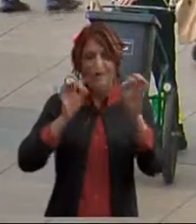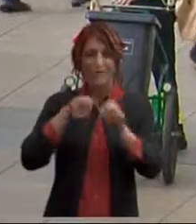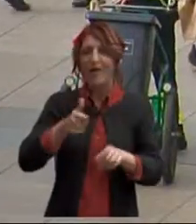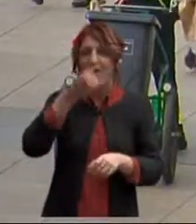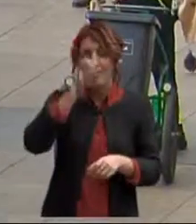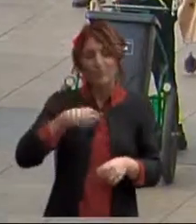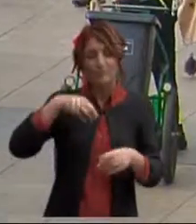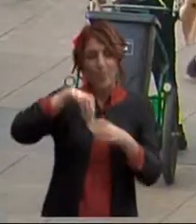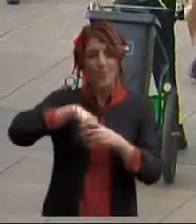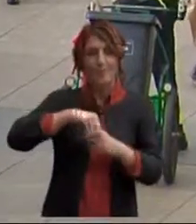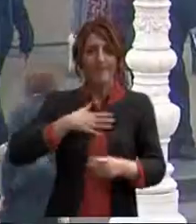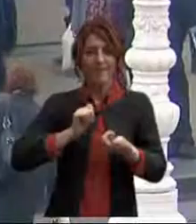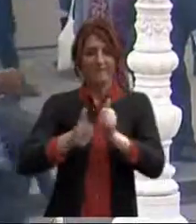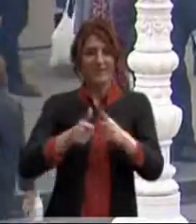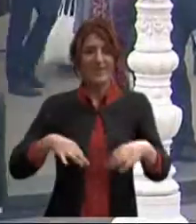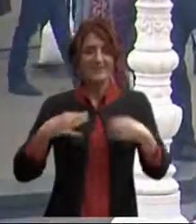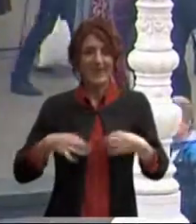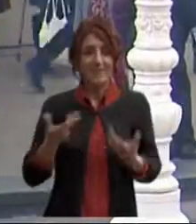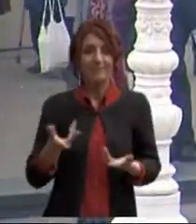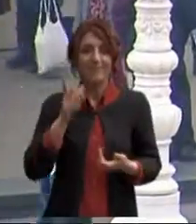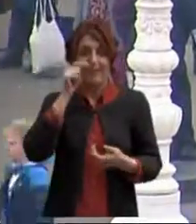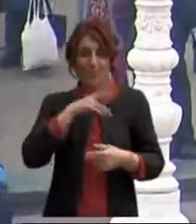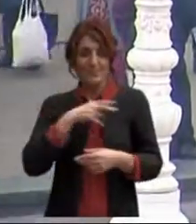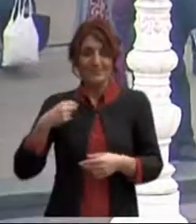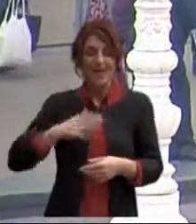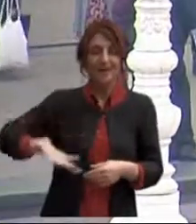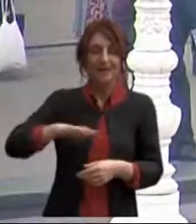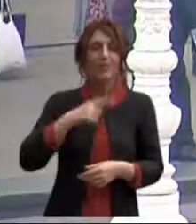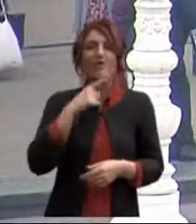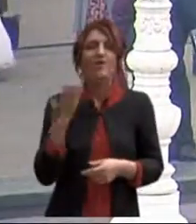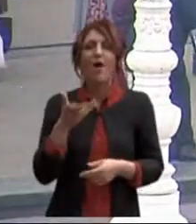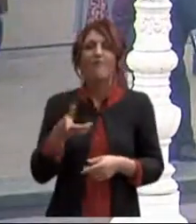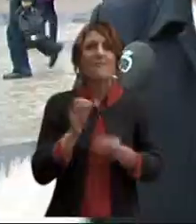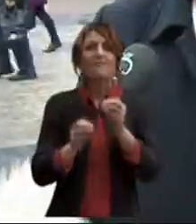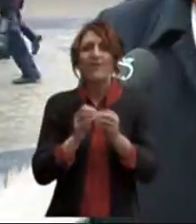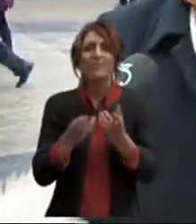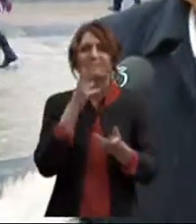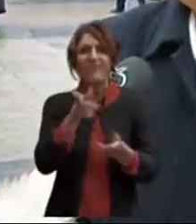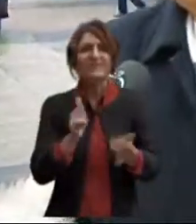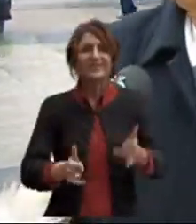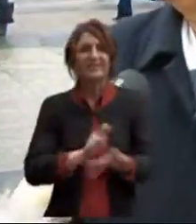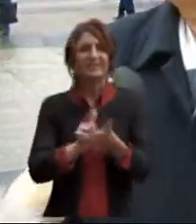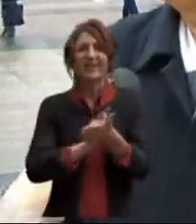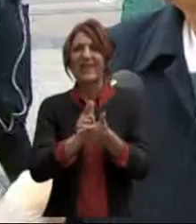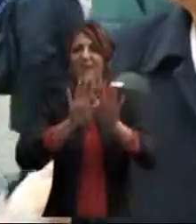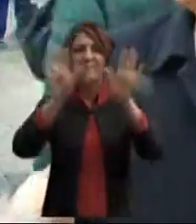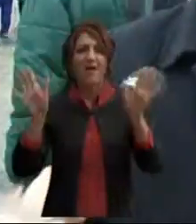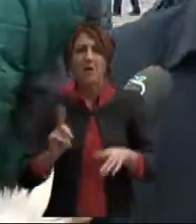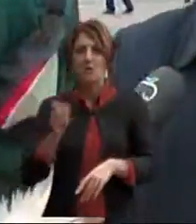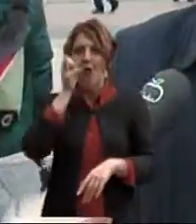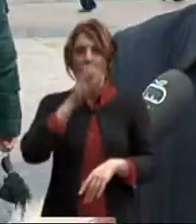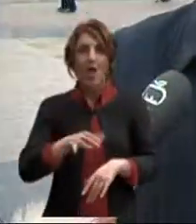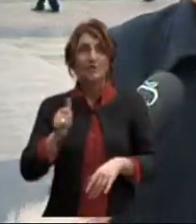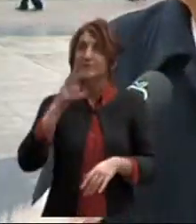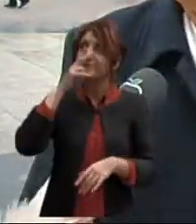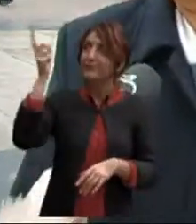na njihovo fizičko zdravlje. Zagrepčani su nam rekli kako se oni nose sa ovakvim vremenom. Nije loše, a danas je